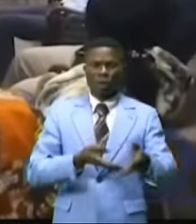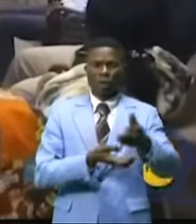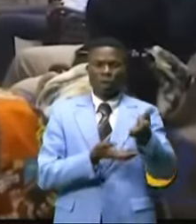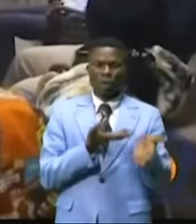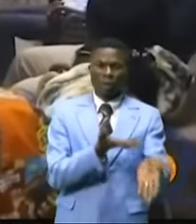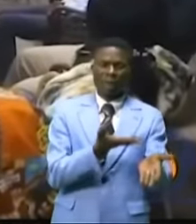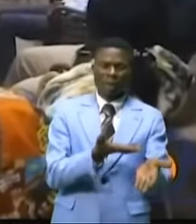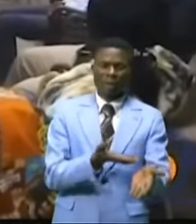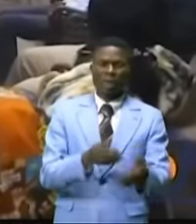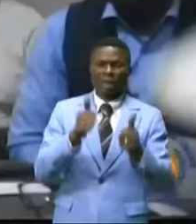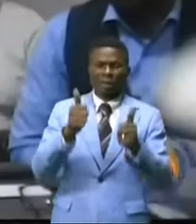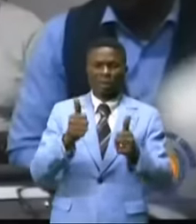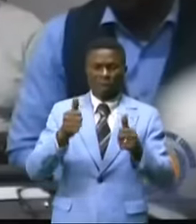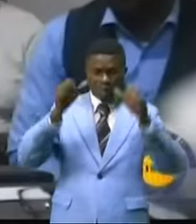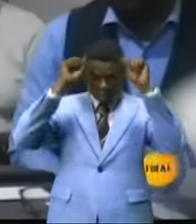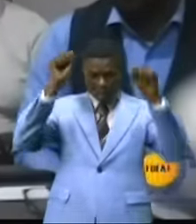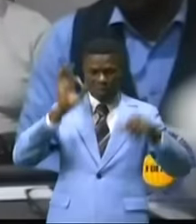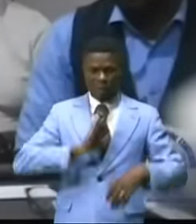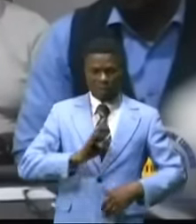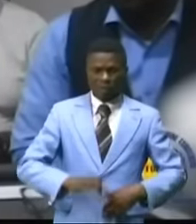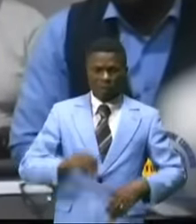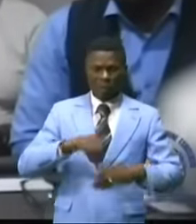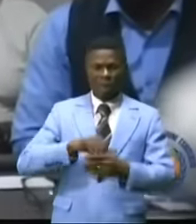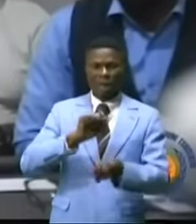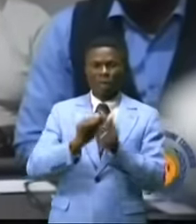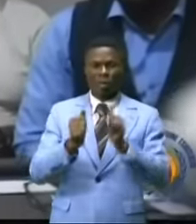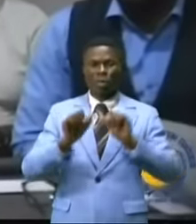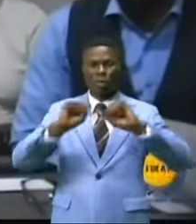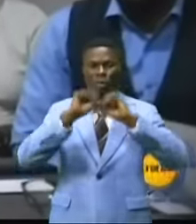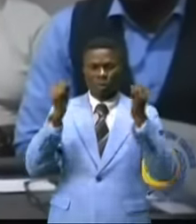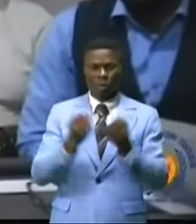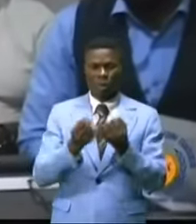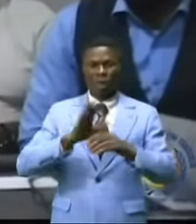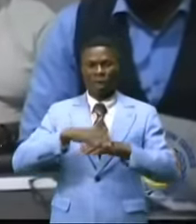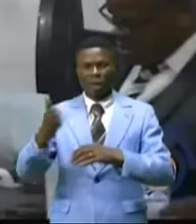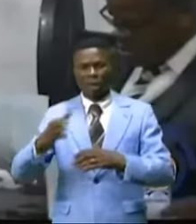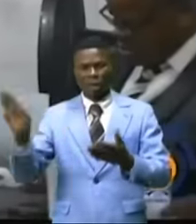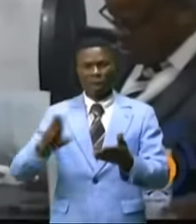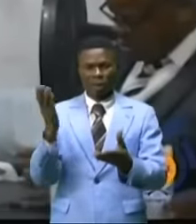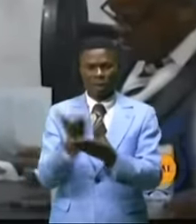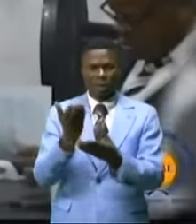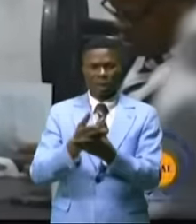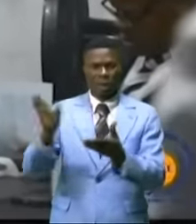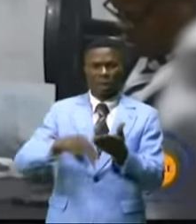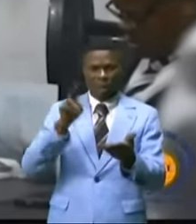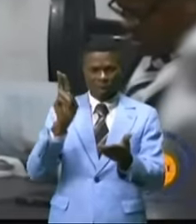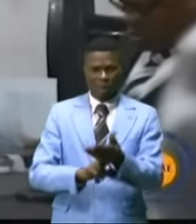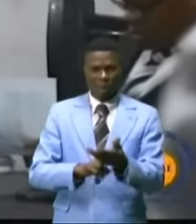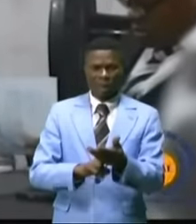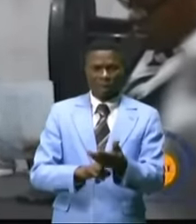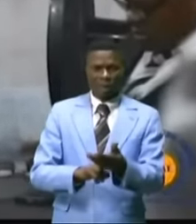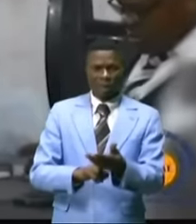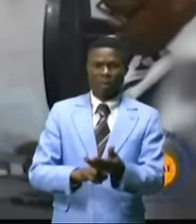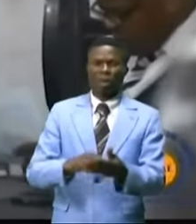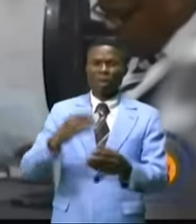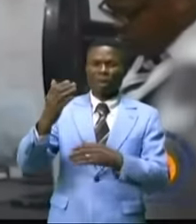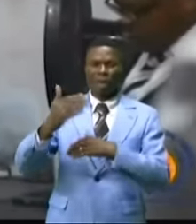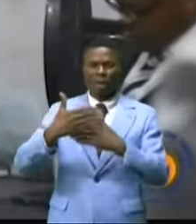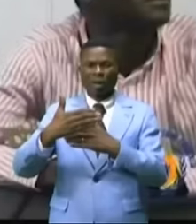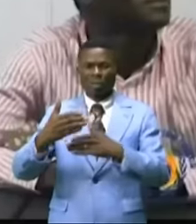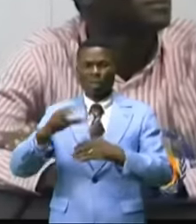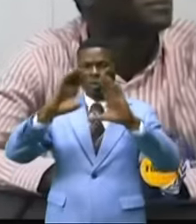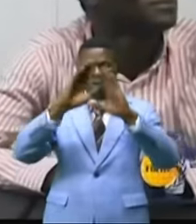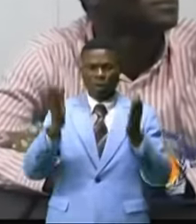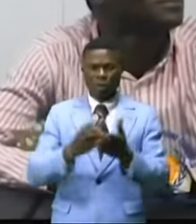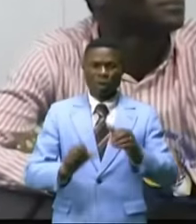accompagner le chef de l'État dans le volet social. Bien après cela, un accord qui vient cristalliser une approche commune